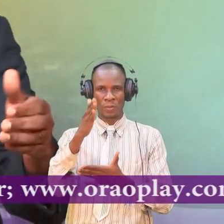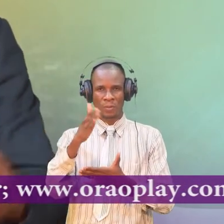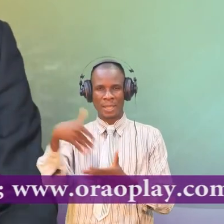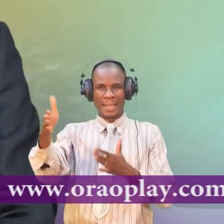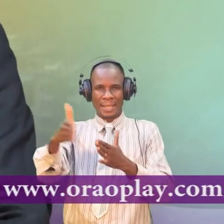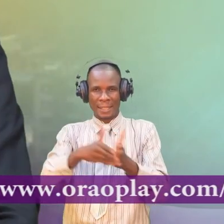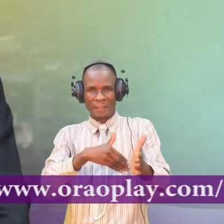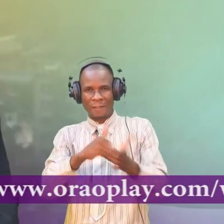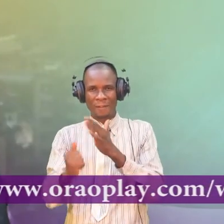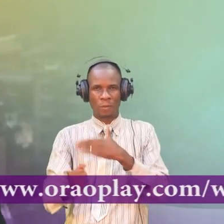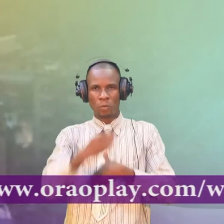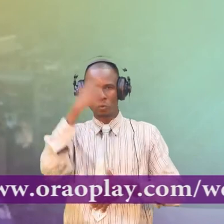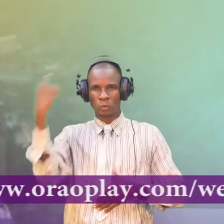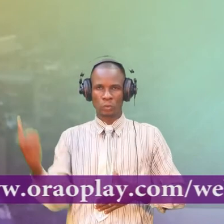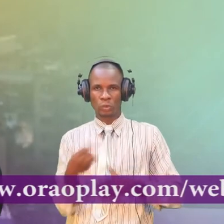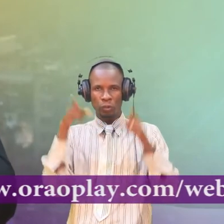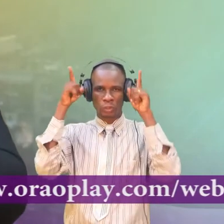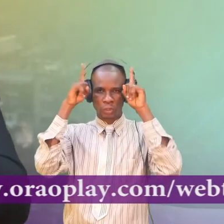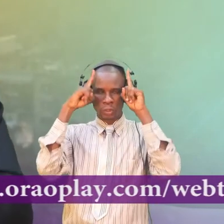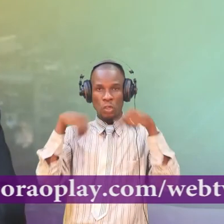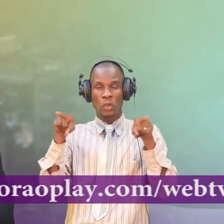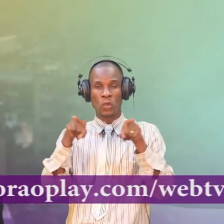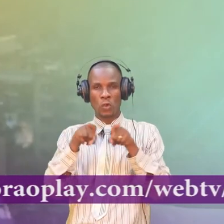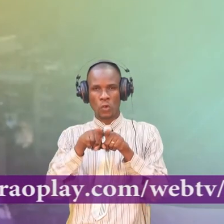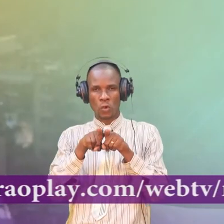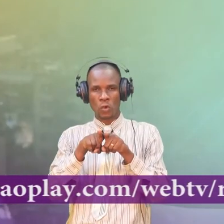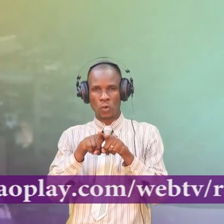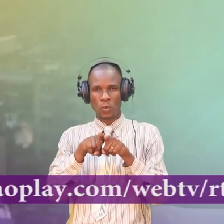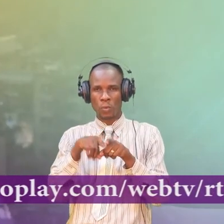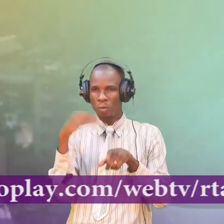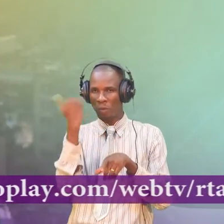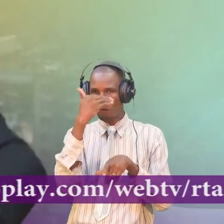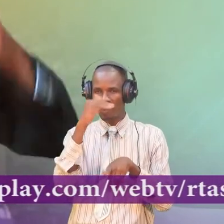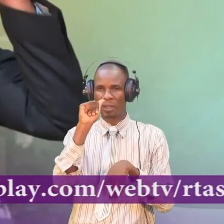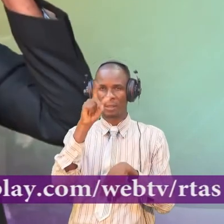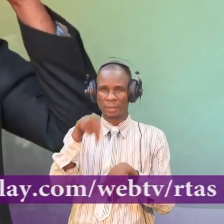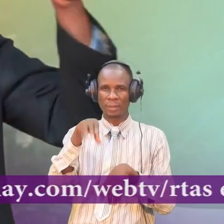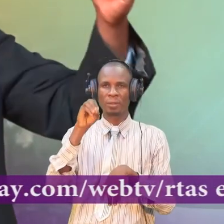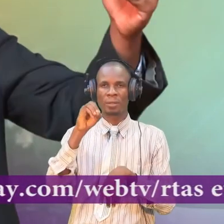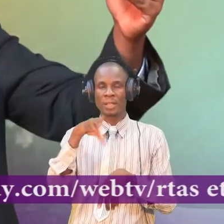yote Mungu ameivunja msalabani. Na ushindi wake Yesu msalabani